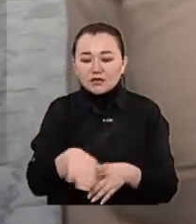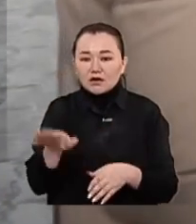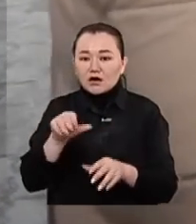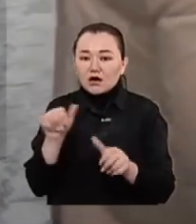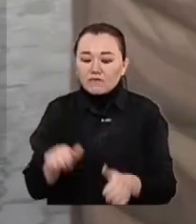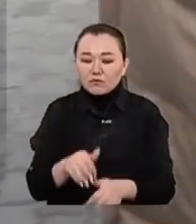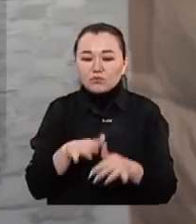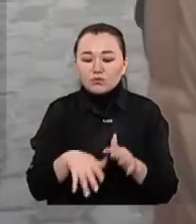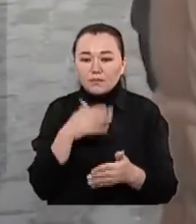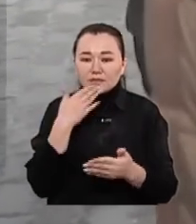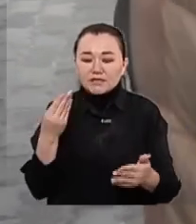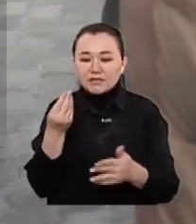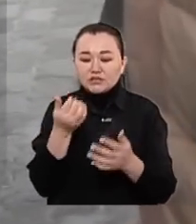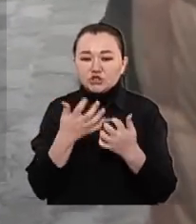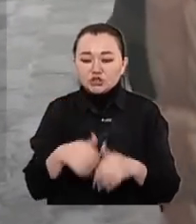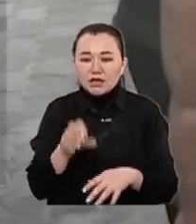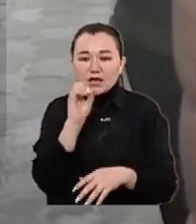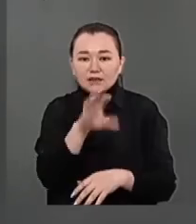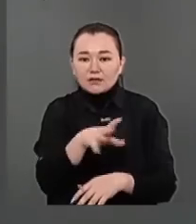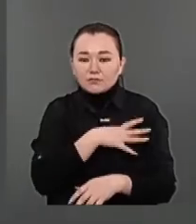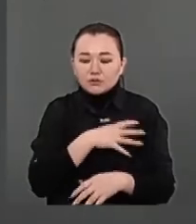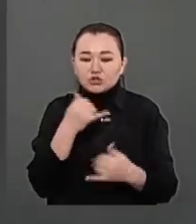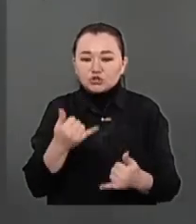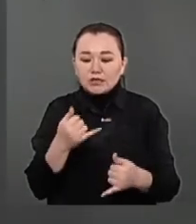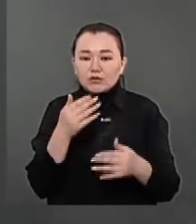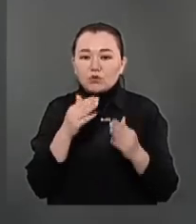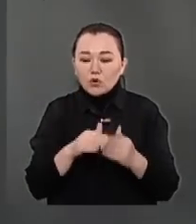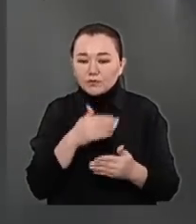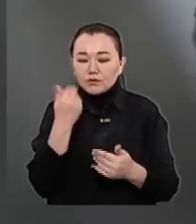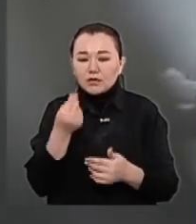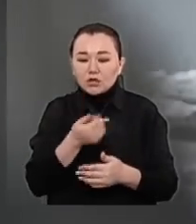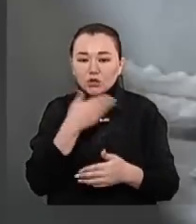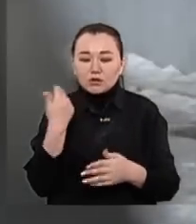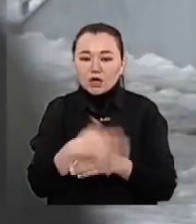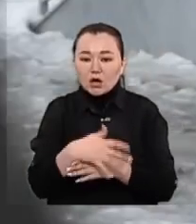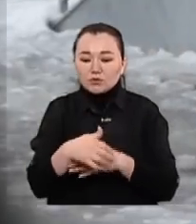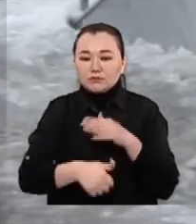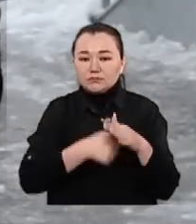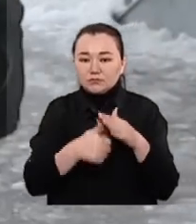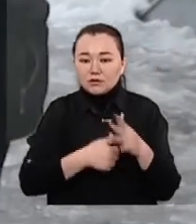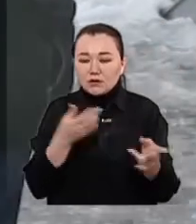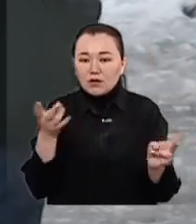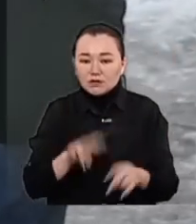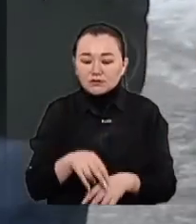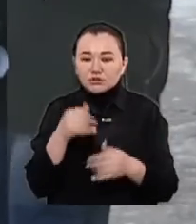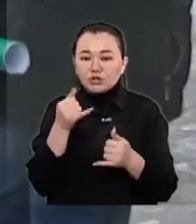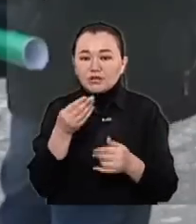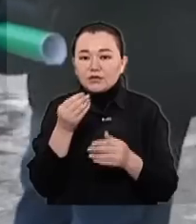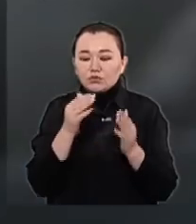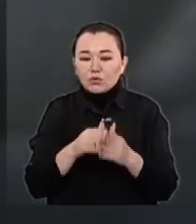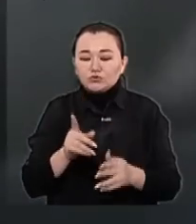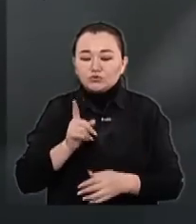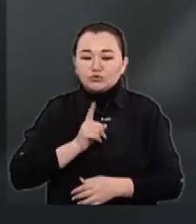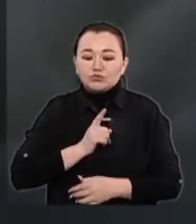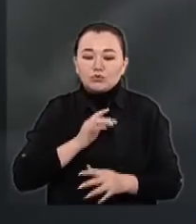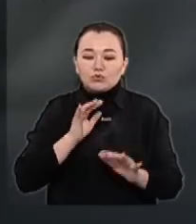рәсімдеп қолындағы соңғы тиынын санап бергендерін айтады. Енді міне не үй, не ақша жоқ, далада қаңғырып жүрміз дейді. Ал үйлерін сарғая